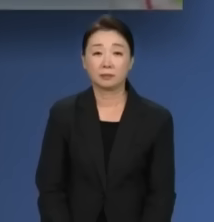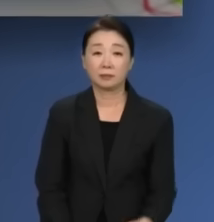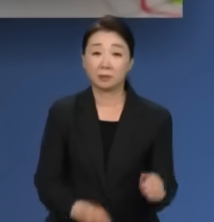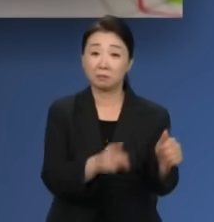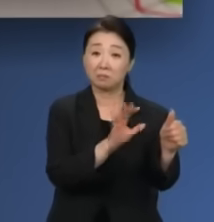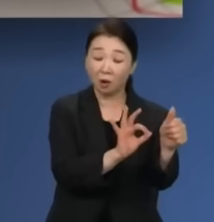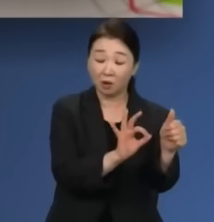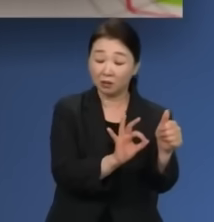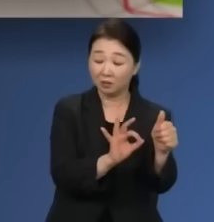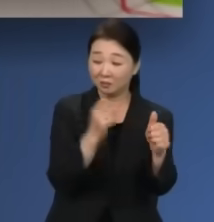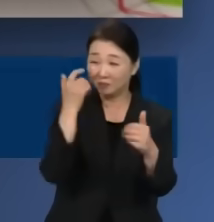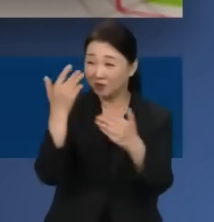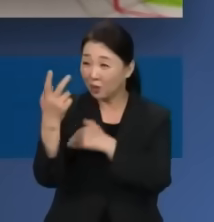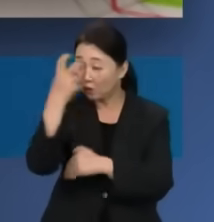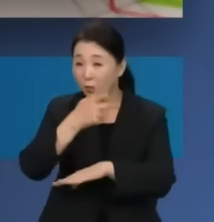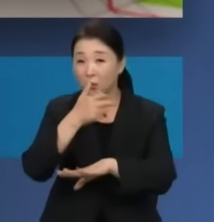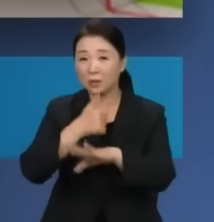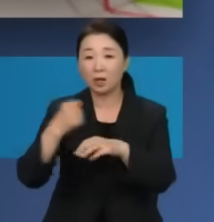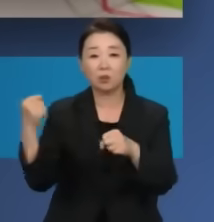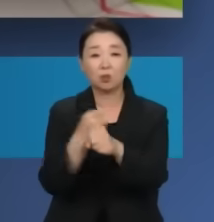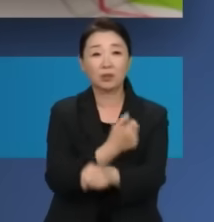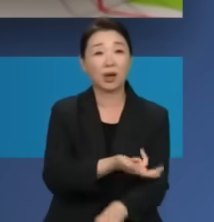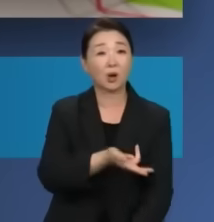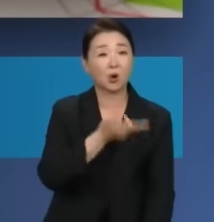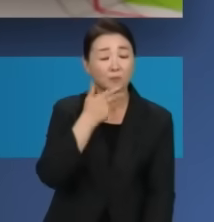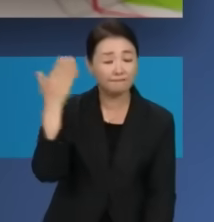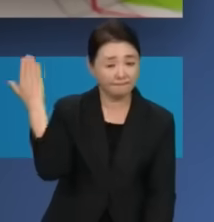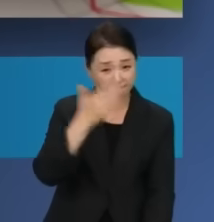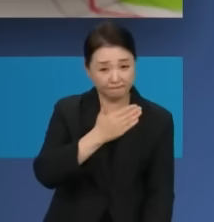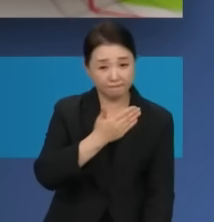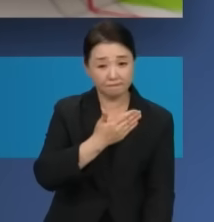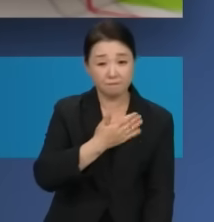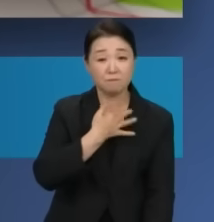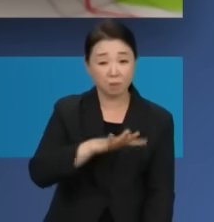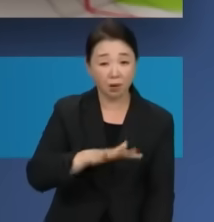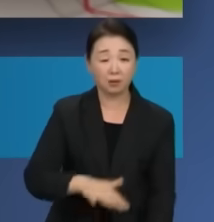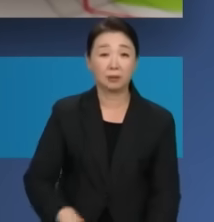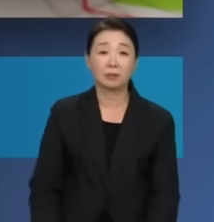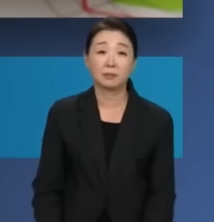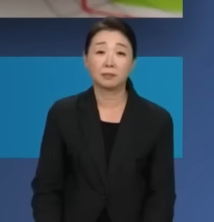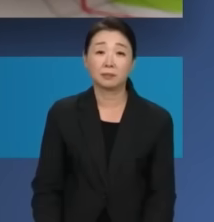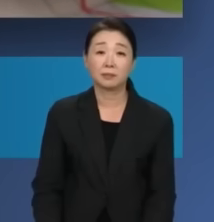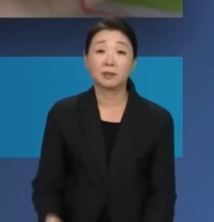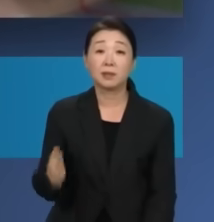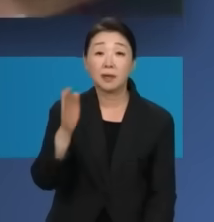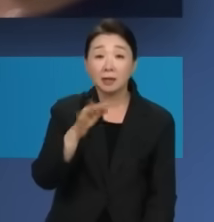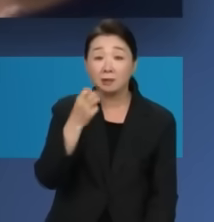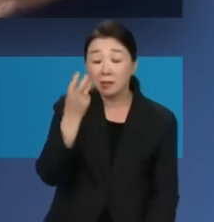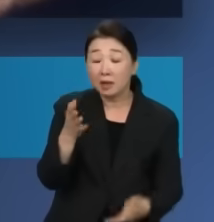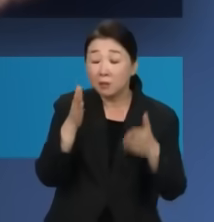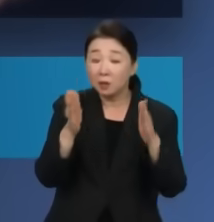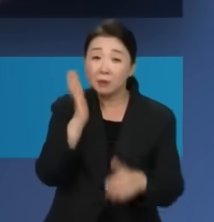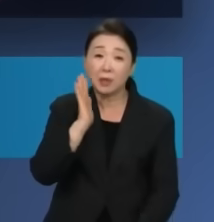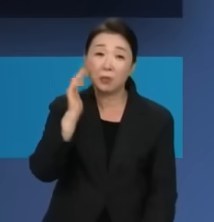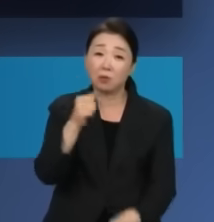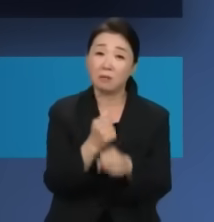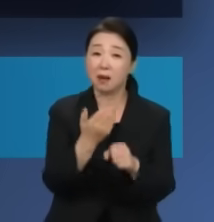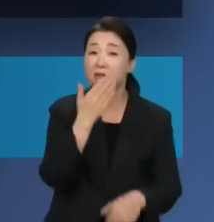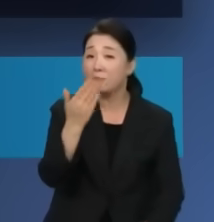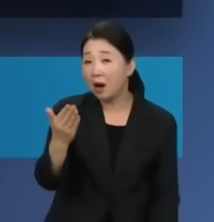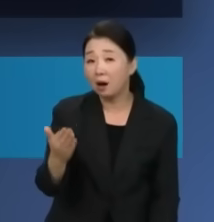명태균 씨는 여론조사를 조작하지 않았다고 강하게 부인하면서도 JTBC에 3개월이면 대통령